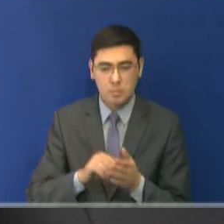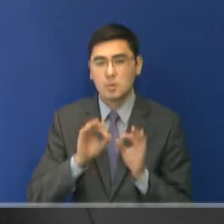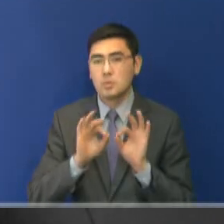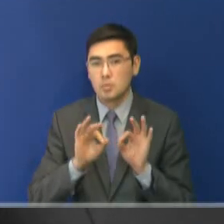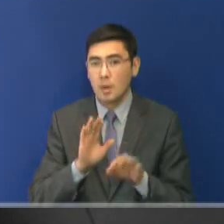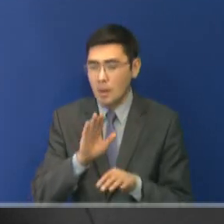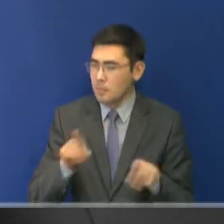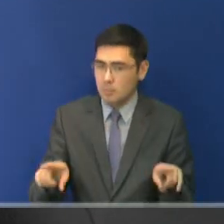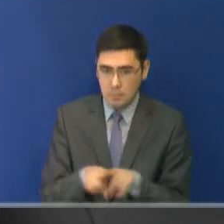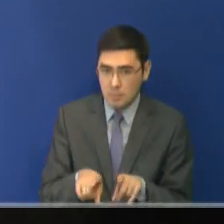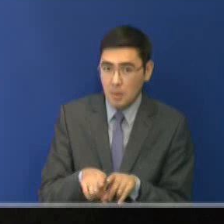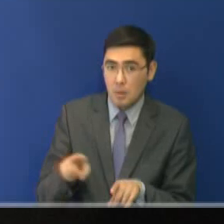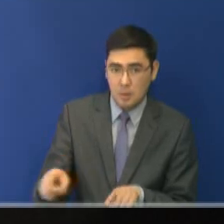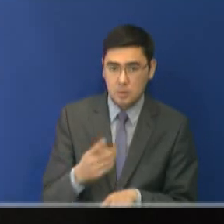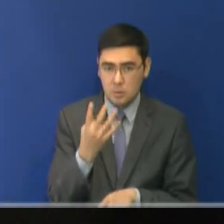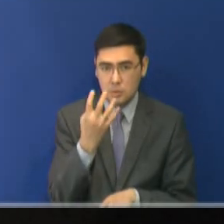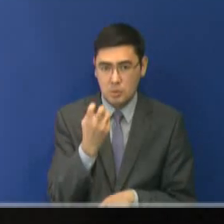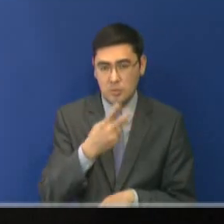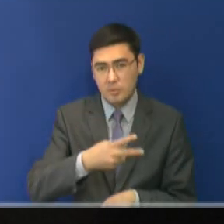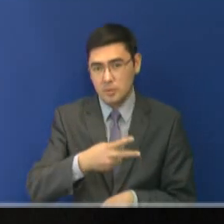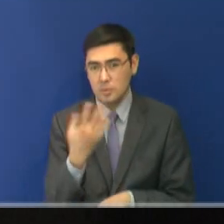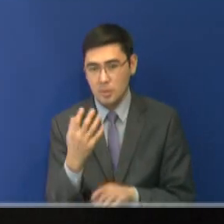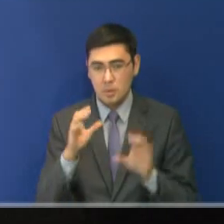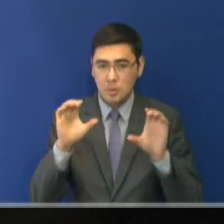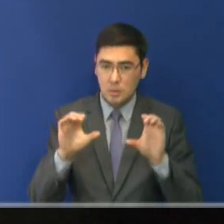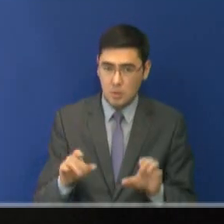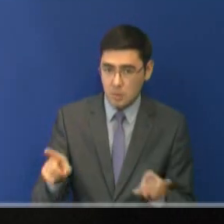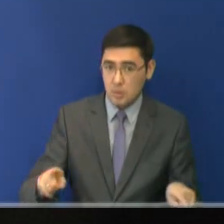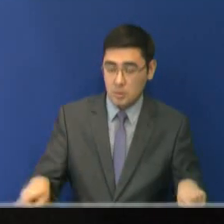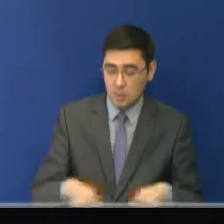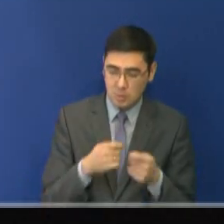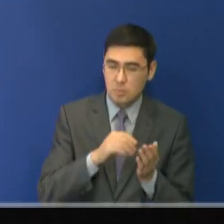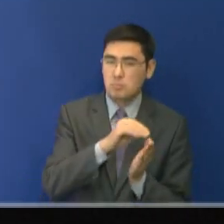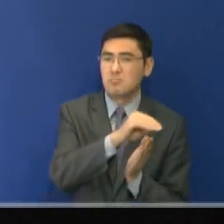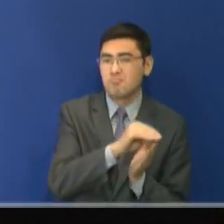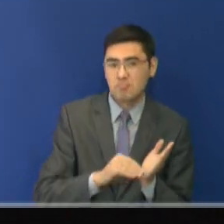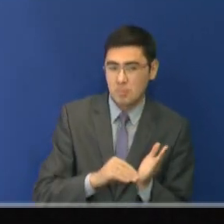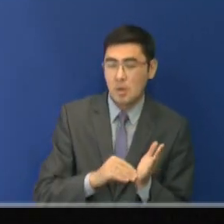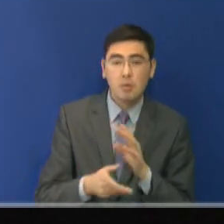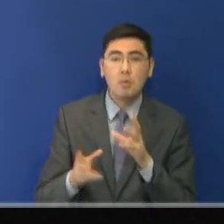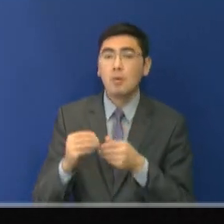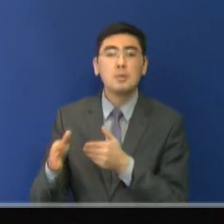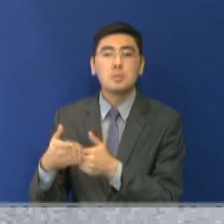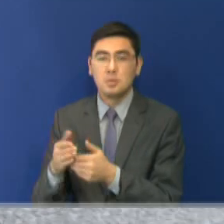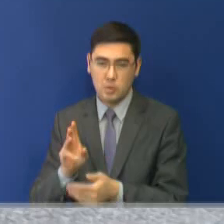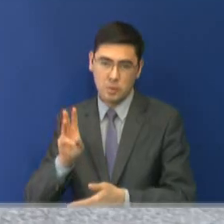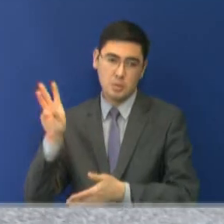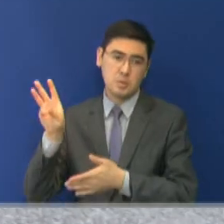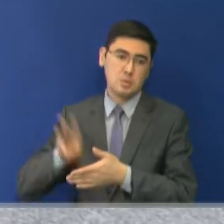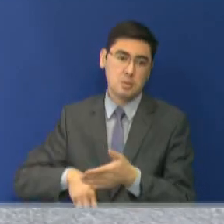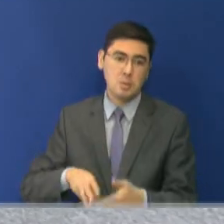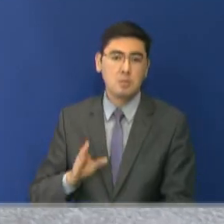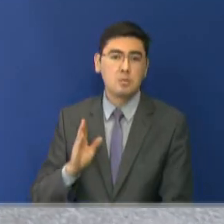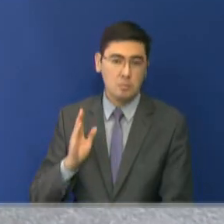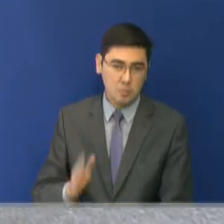же составили по статье 425 Кодекса об административных правонарушениях, что влечет наказание в виде штрафа. Как